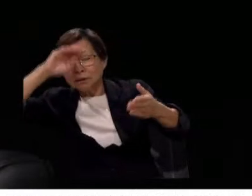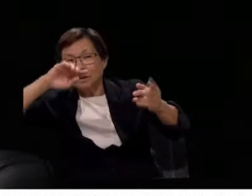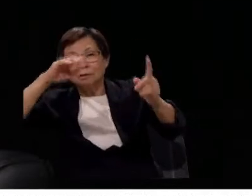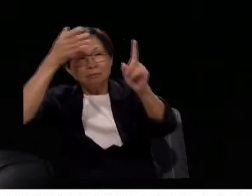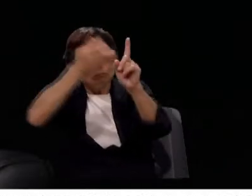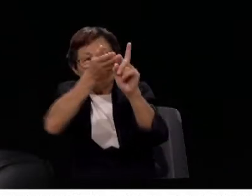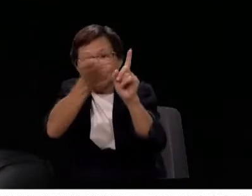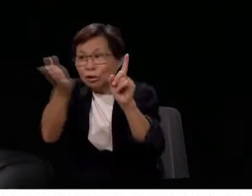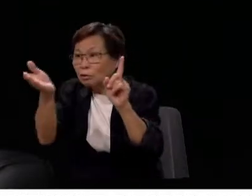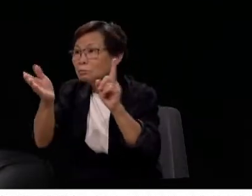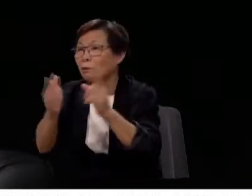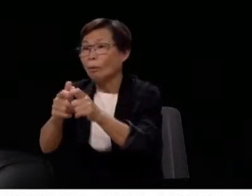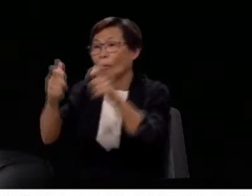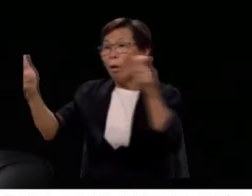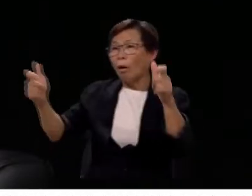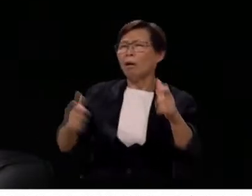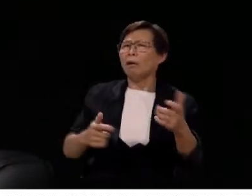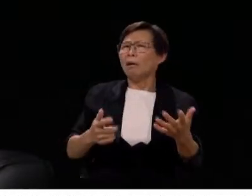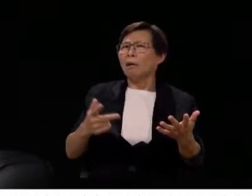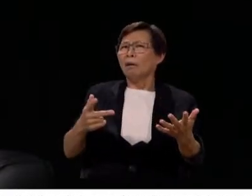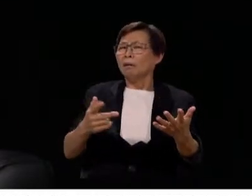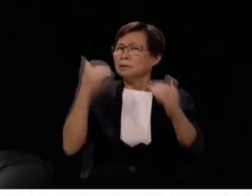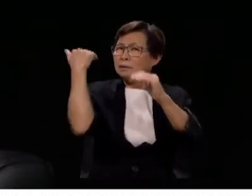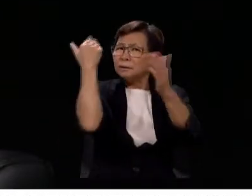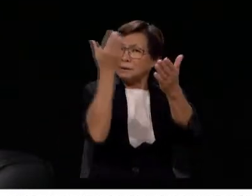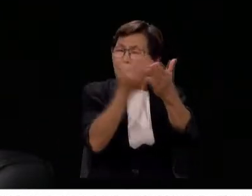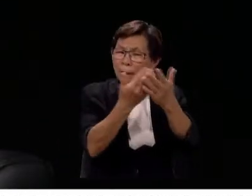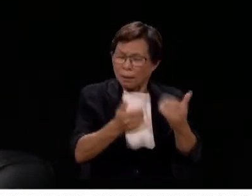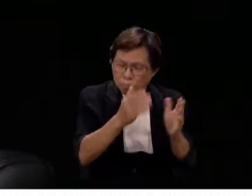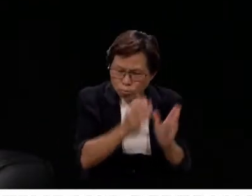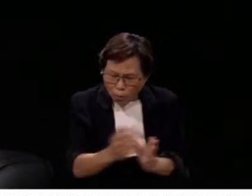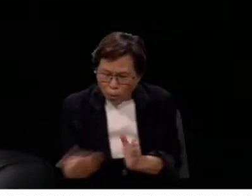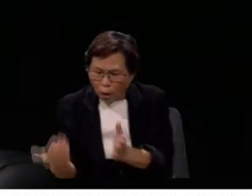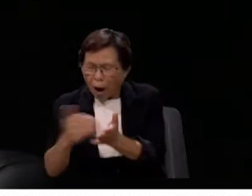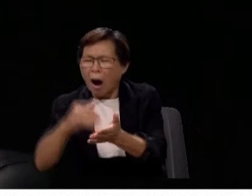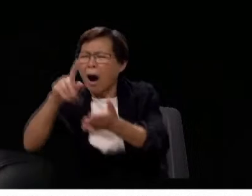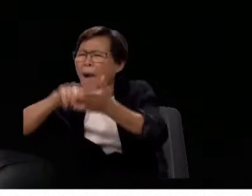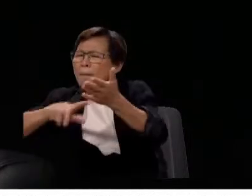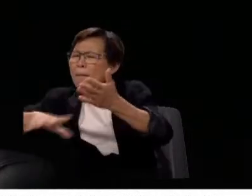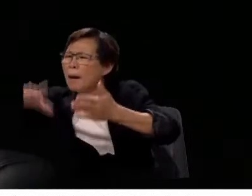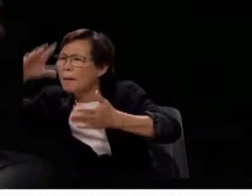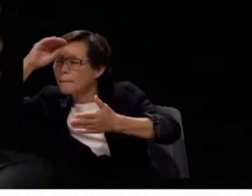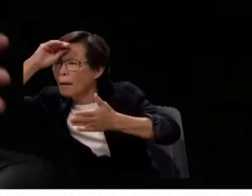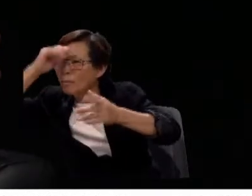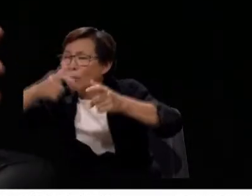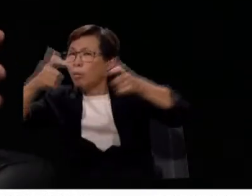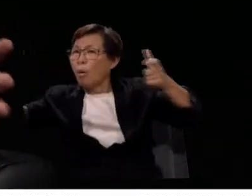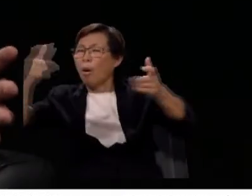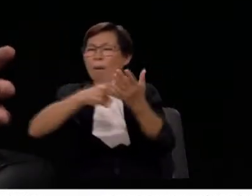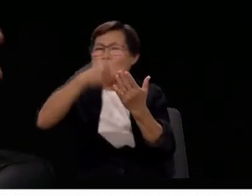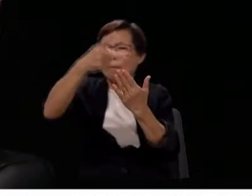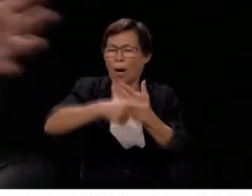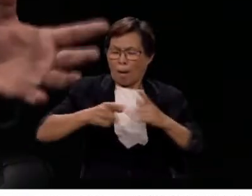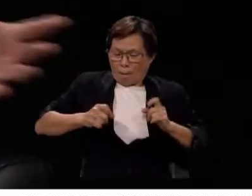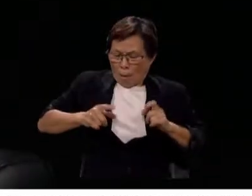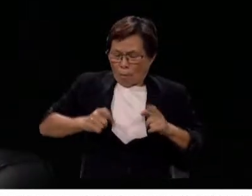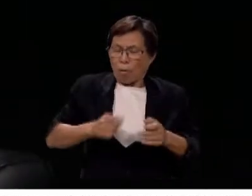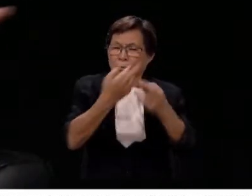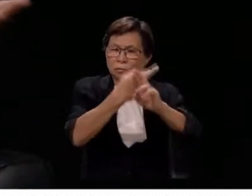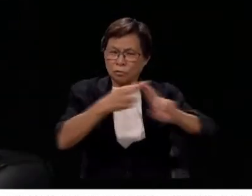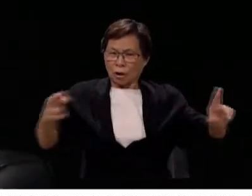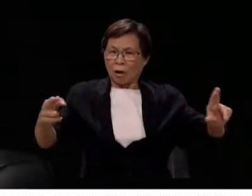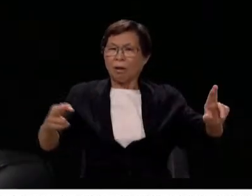perlu dilakukan kalau guys datanya kan sehingga tetap ini dengan strukturnya Apakah lesson Learn yang terbesar di dalam projects wawasan